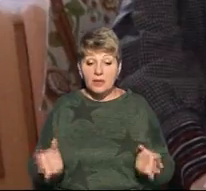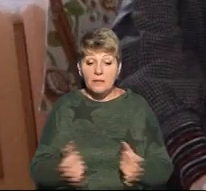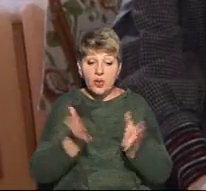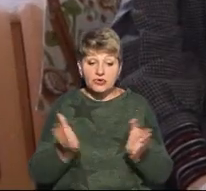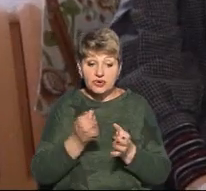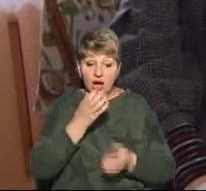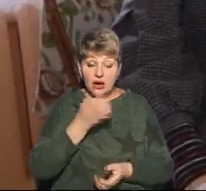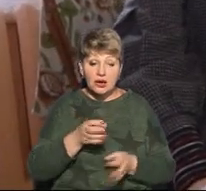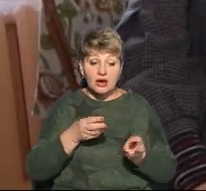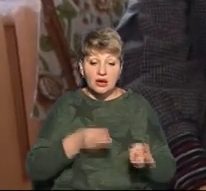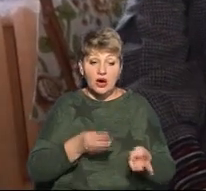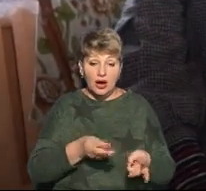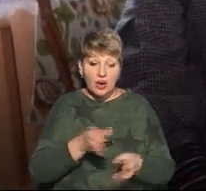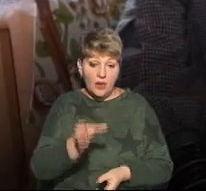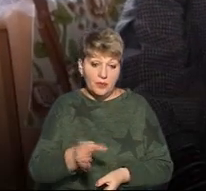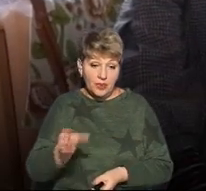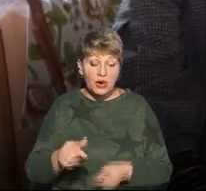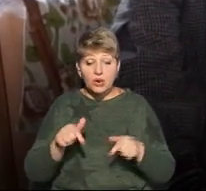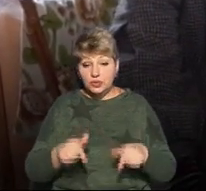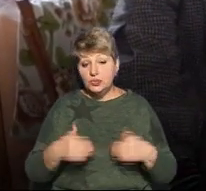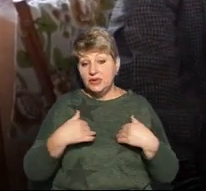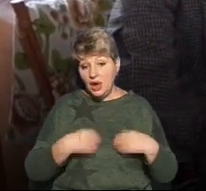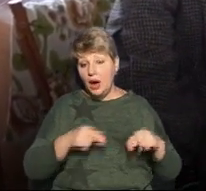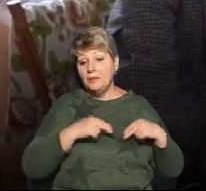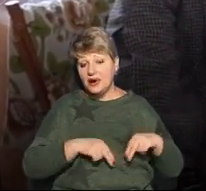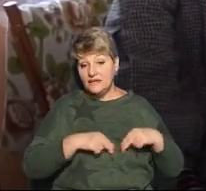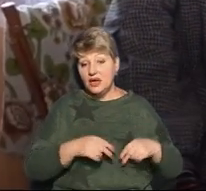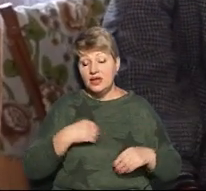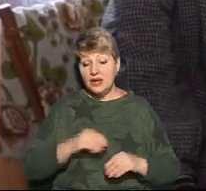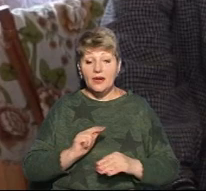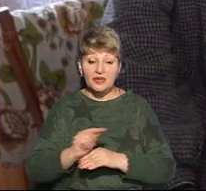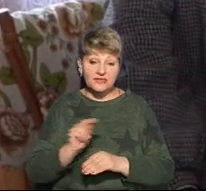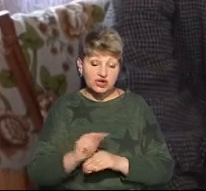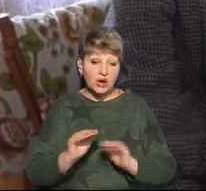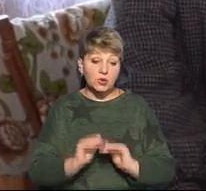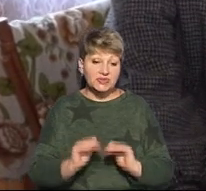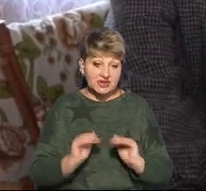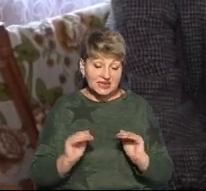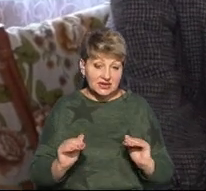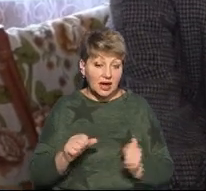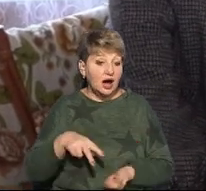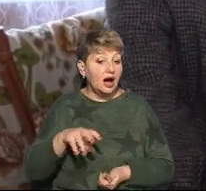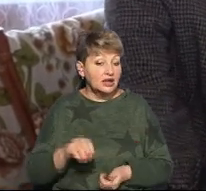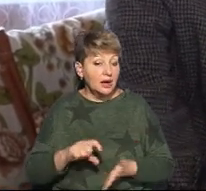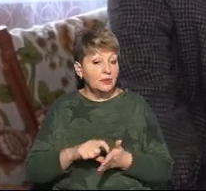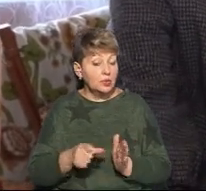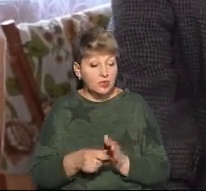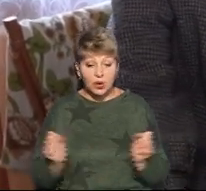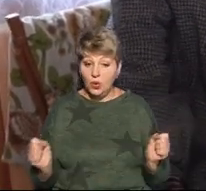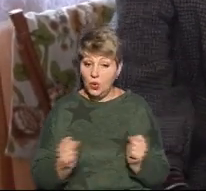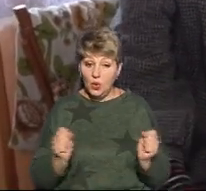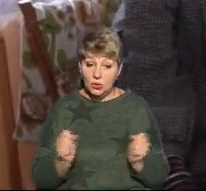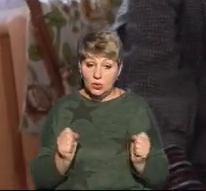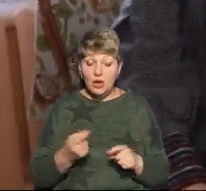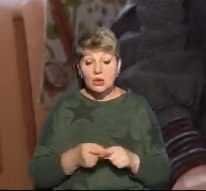обігрівачем. Це моє робоче місце, тут я працюю, я навчаю дітей, але в приміщенні холодно,